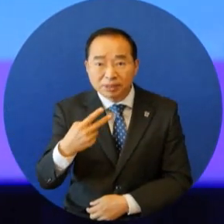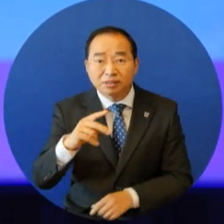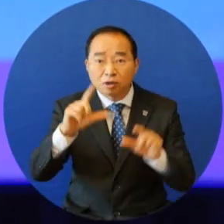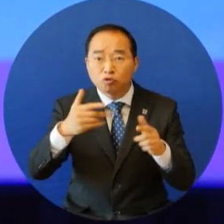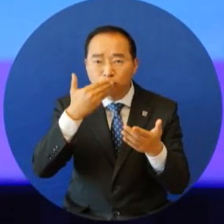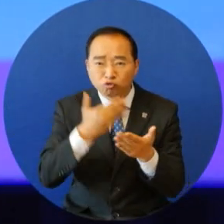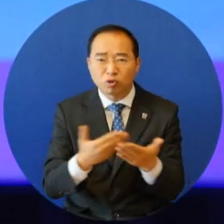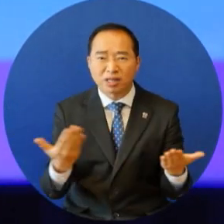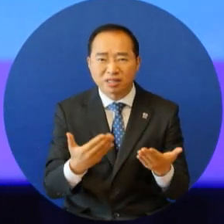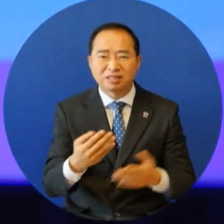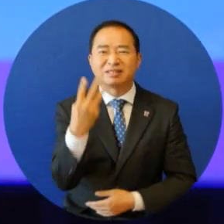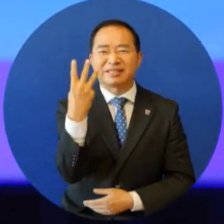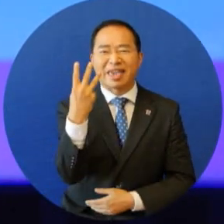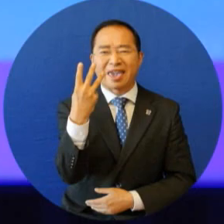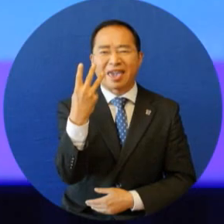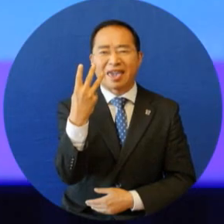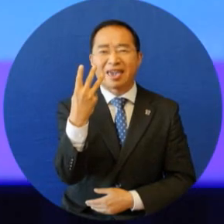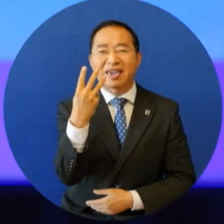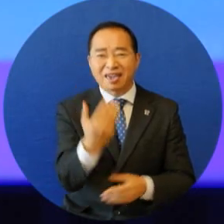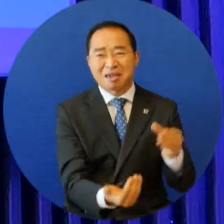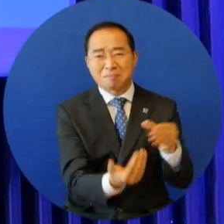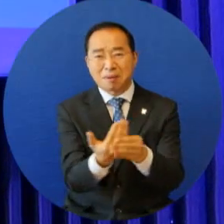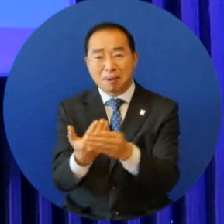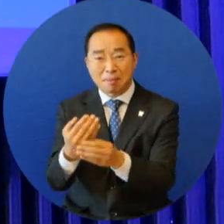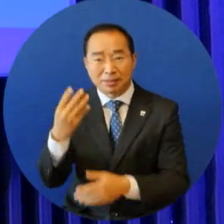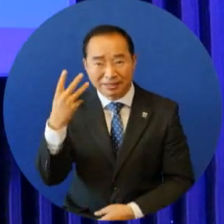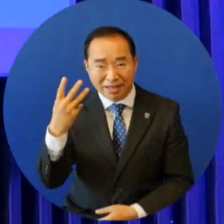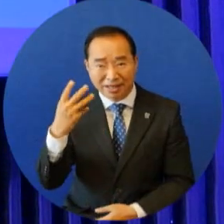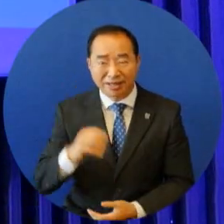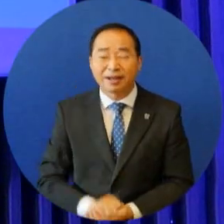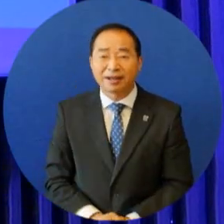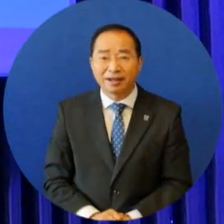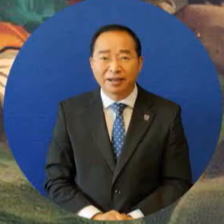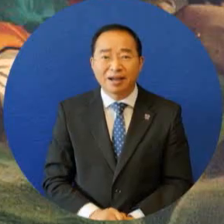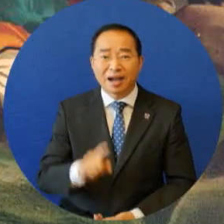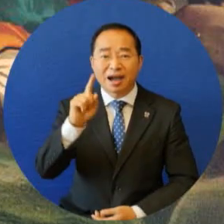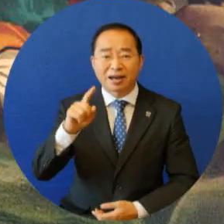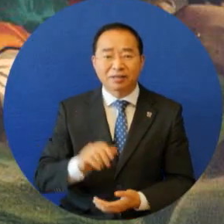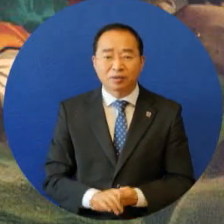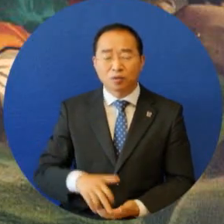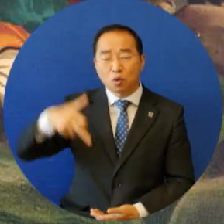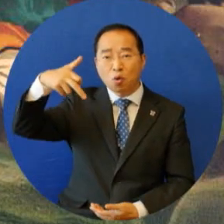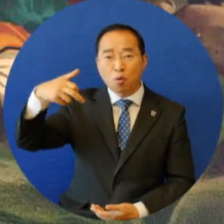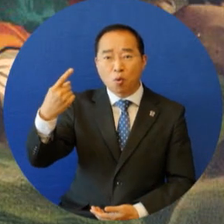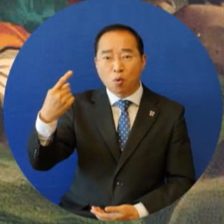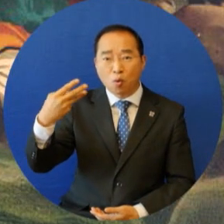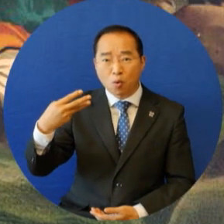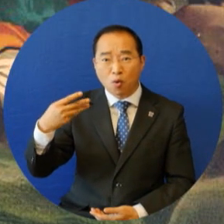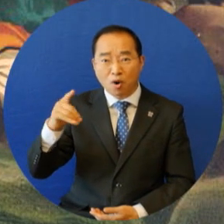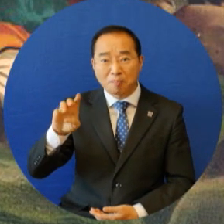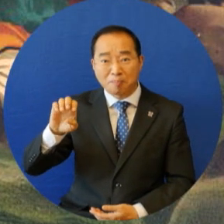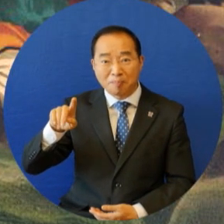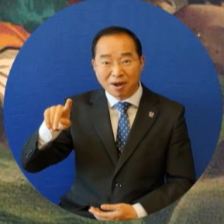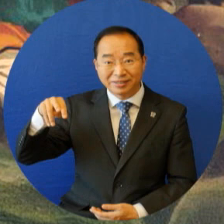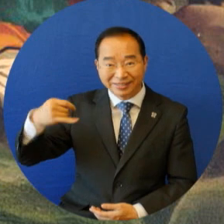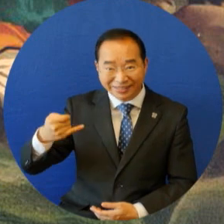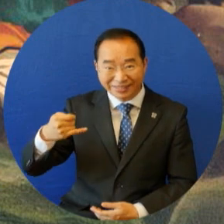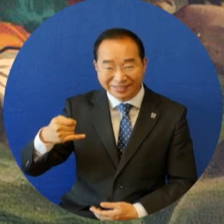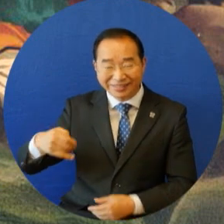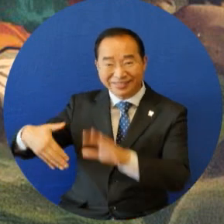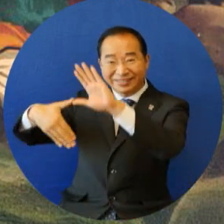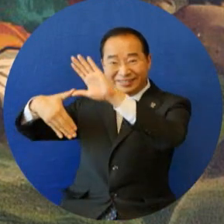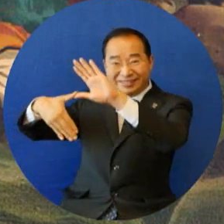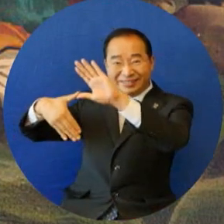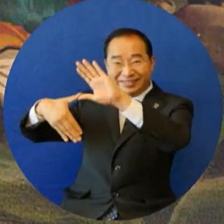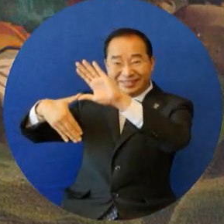1492년에는 중요한 일 세 가지가 동시에 일어났어요. 그 하나는 콜럼부스가 신대륙을 발견한